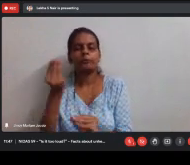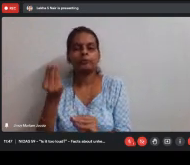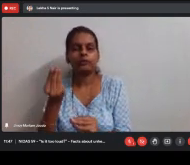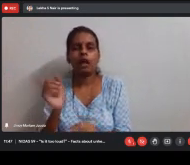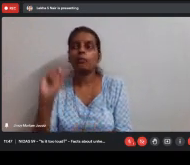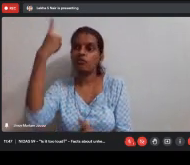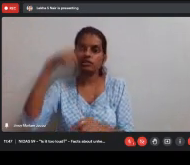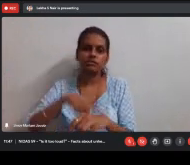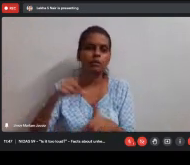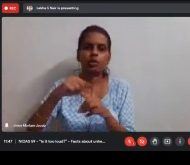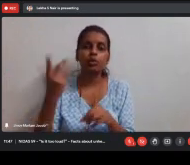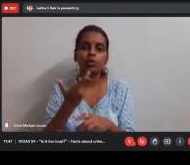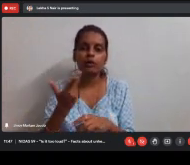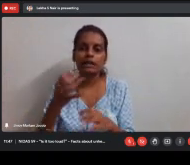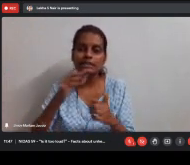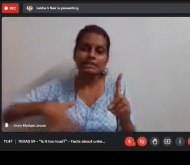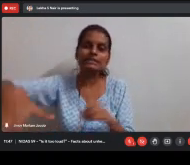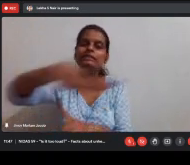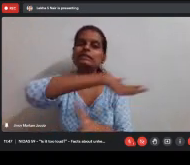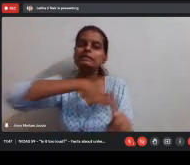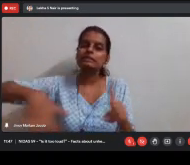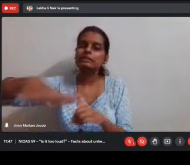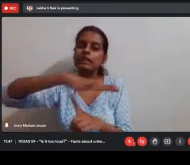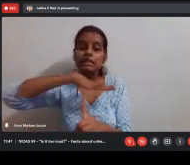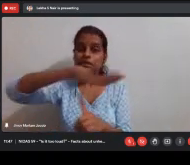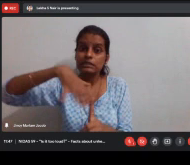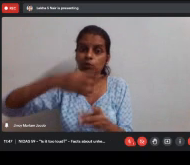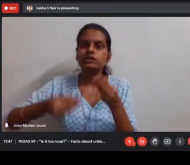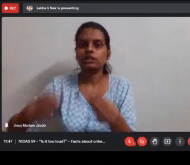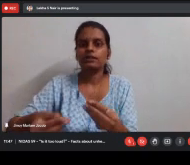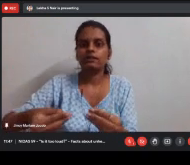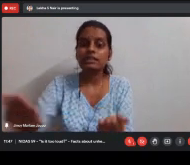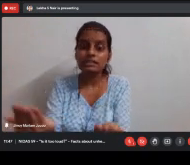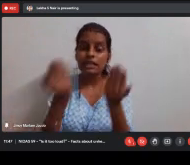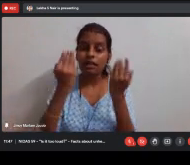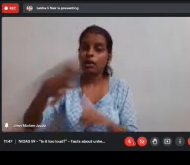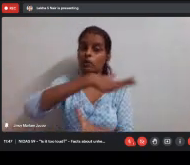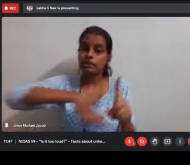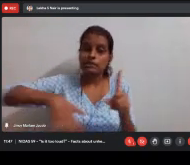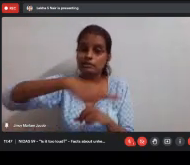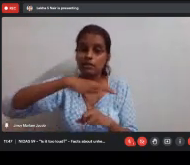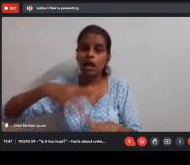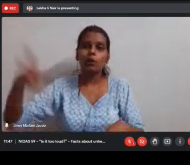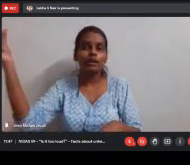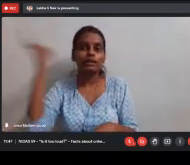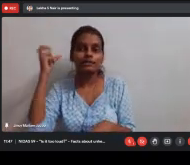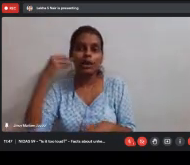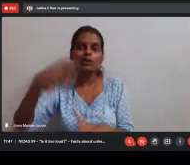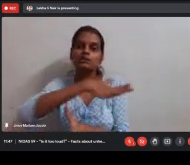ശബ്ദം ഉണ്ടാക്കുന്ന ഫാനാണ് എന്നുണ്ടെങ്കിൽ കുട്ടിക്ക് ടീച്ചർ പറയുന്നത് കേൾക്കാൻ വളരെ ബുദ്ധിമുട്ടാണ്. അവൻ ഓട്ടോമാറ്റിക്കലി എന്ത് ചെയ്യും, വോളിയം കൂട്ടും.